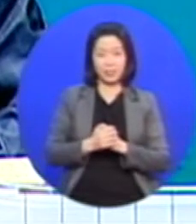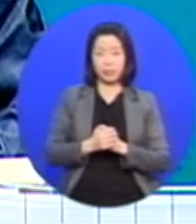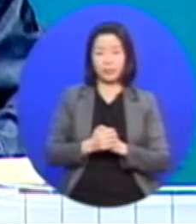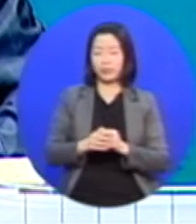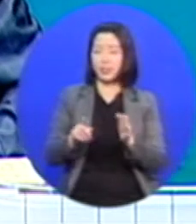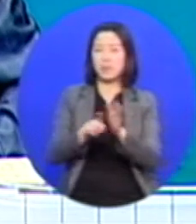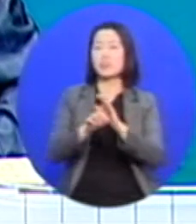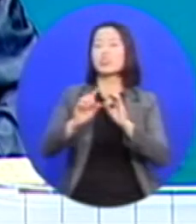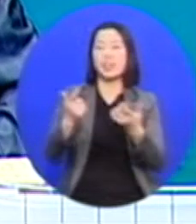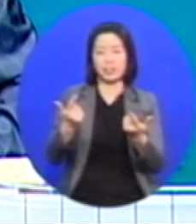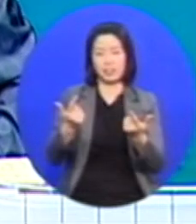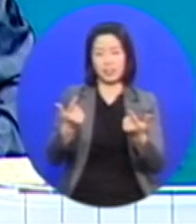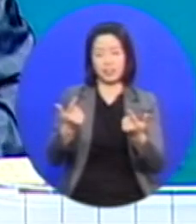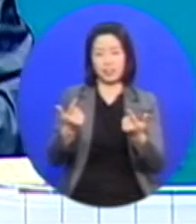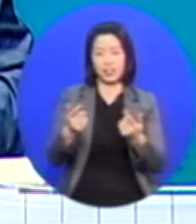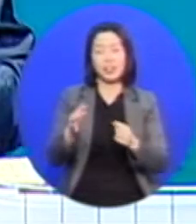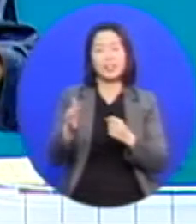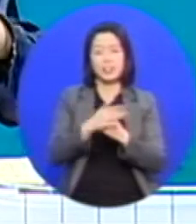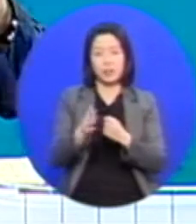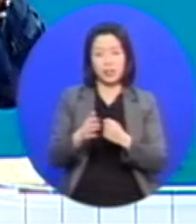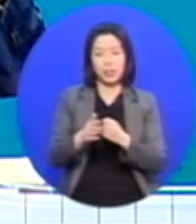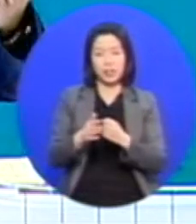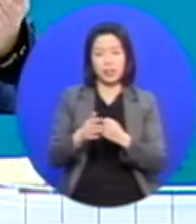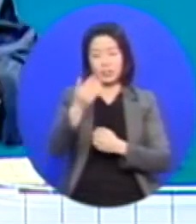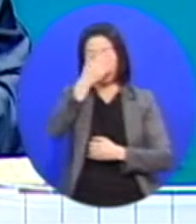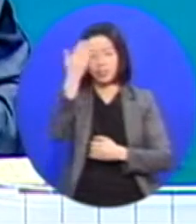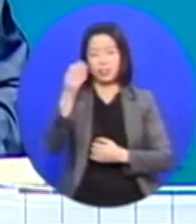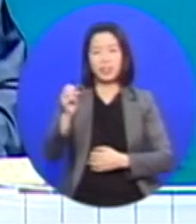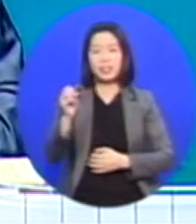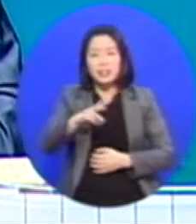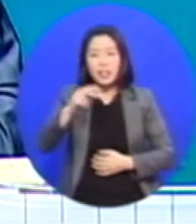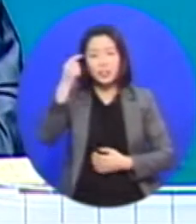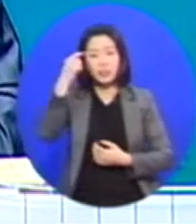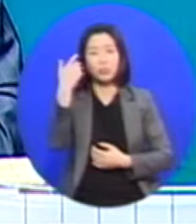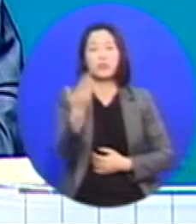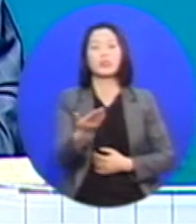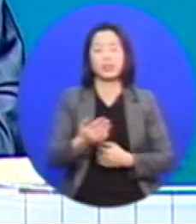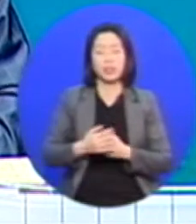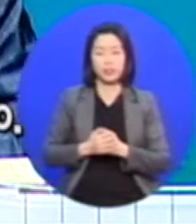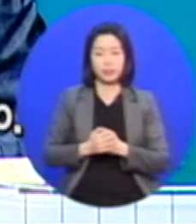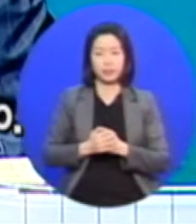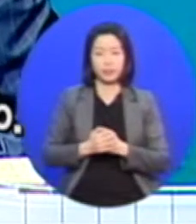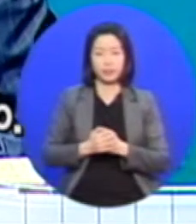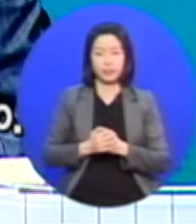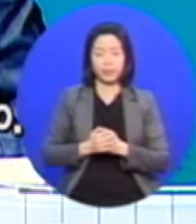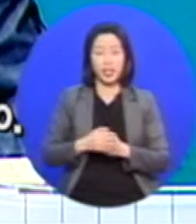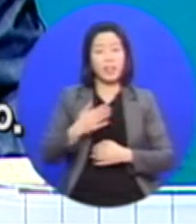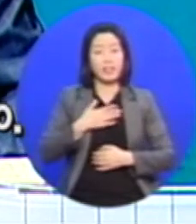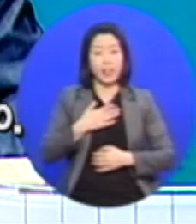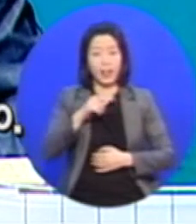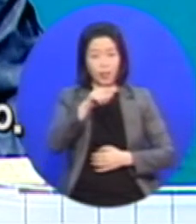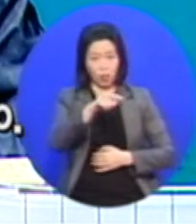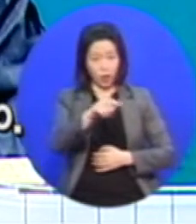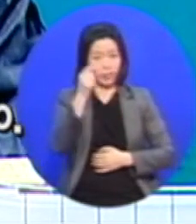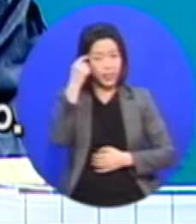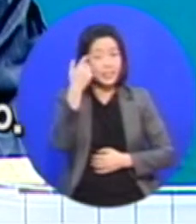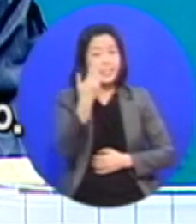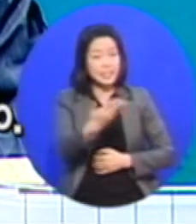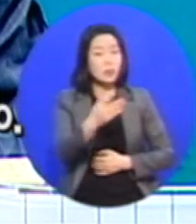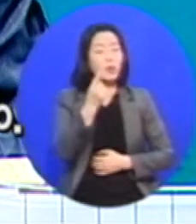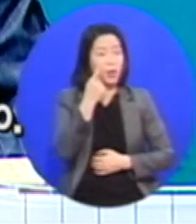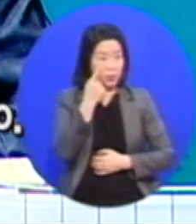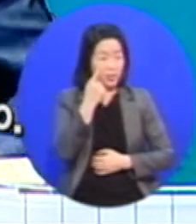안 미 떠라 구요 그래서 제가 그 청년에게 2-1 다시 물었어요 그러면 내가 한번 너에게 질문을 한번